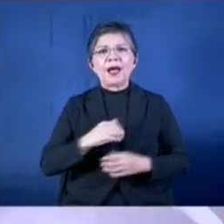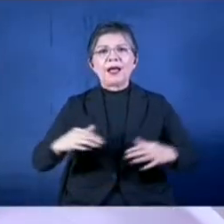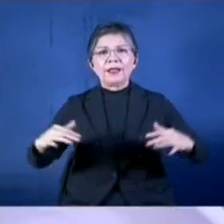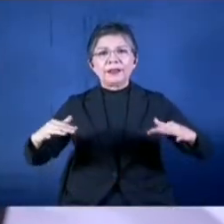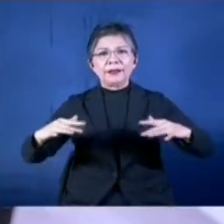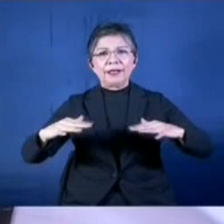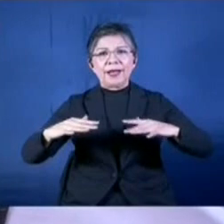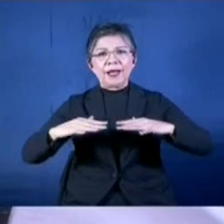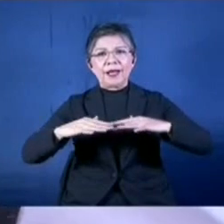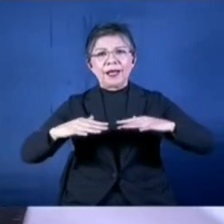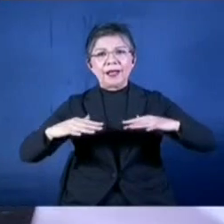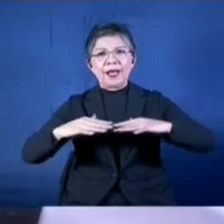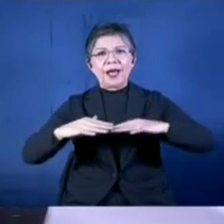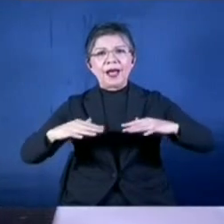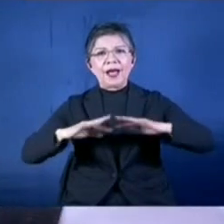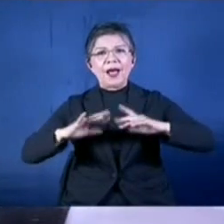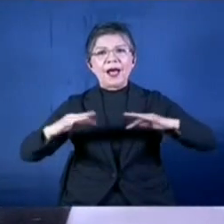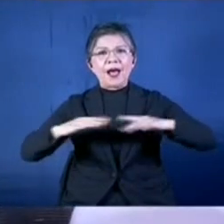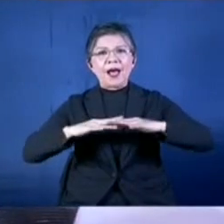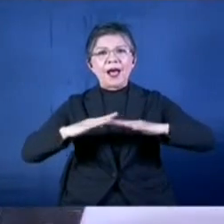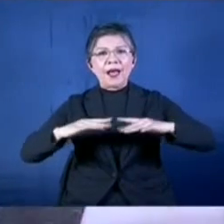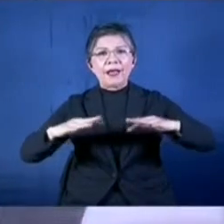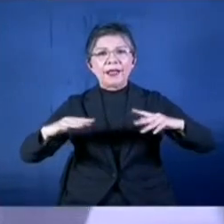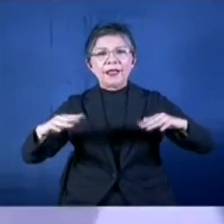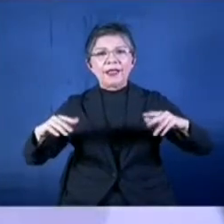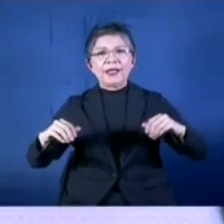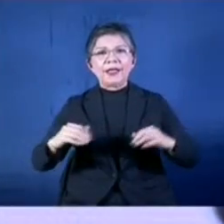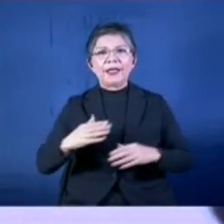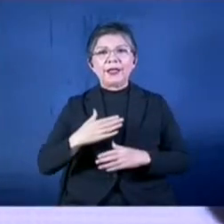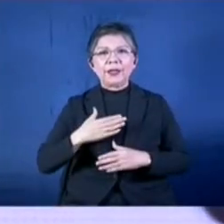bangsa dan tanah.